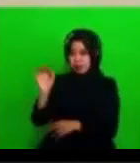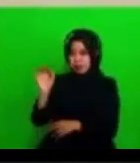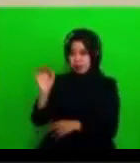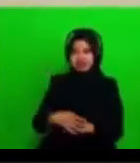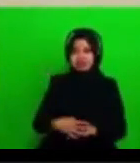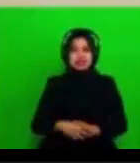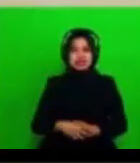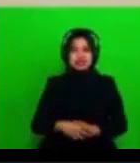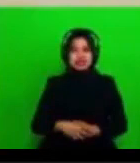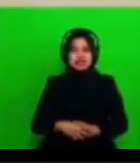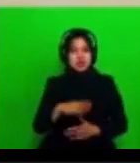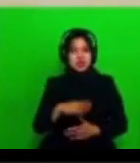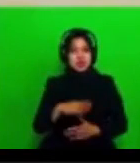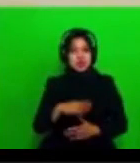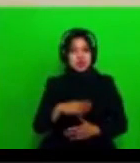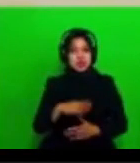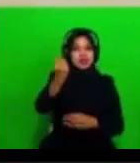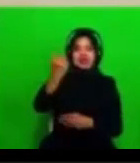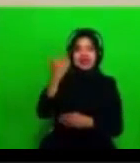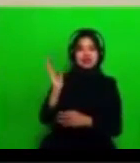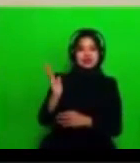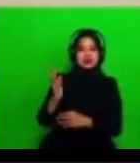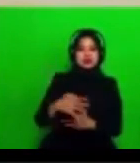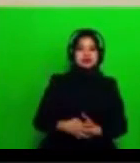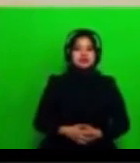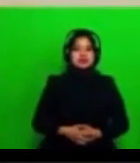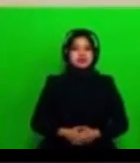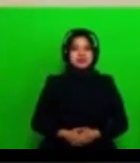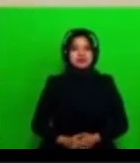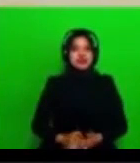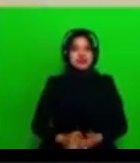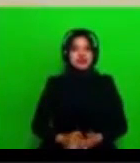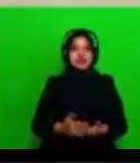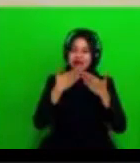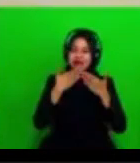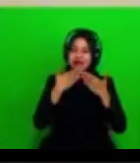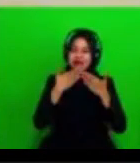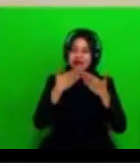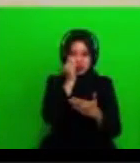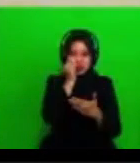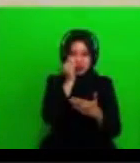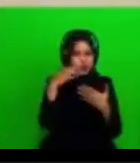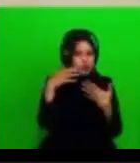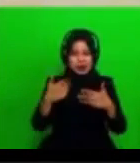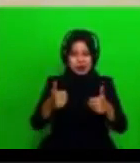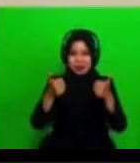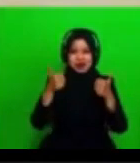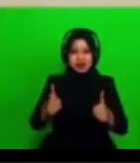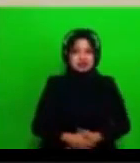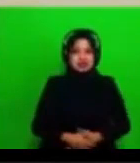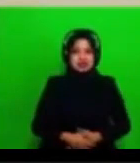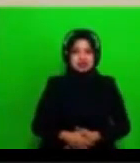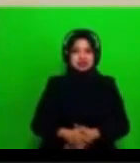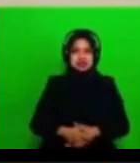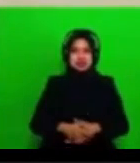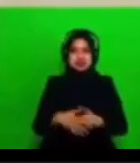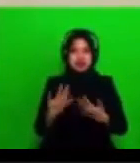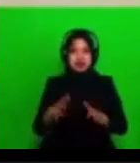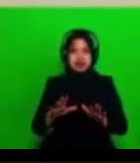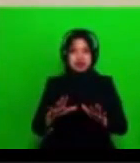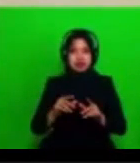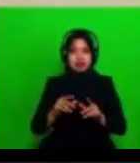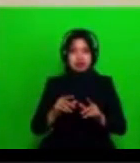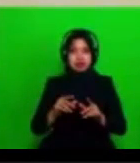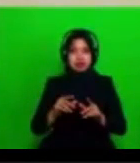ya. Sudah dikasih dari gula tadi. Terima kasih Ibu, aduh luar biasa. Betul. Jadi manis-manis semua. Pantun